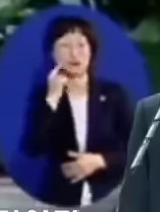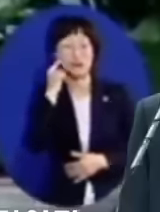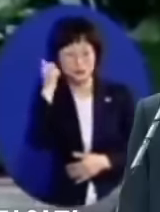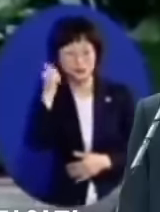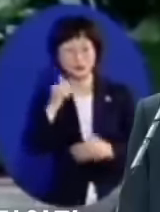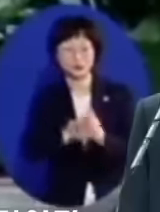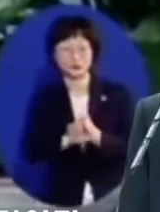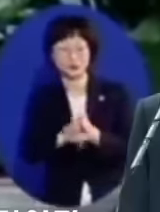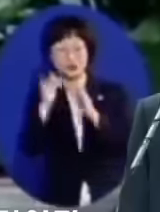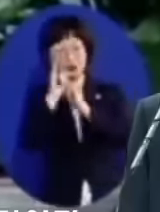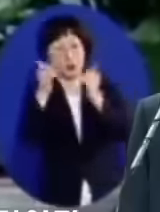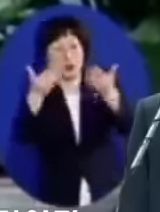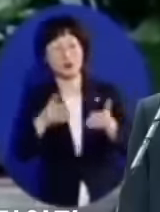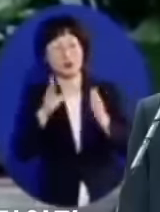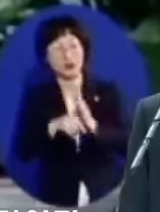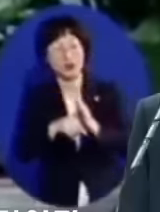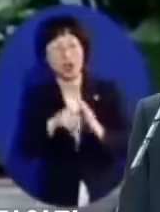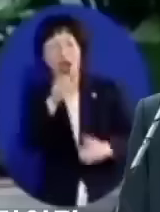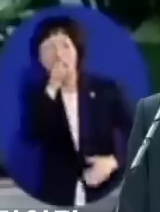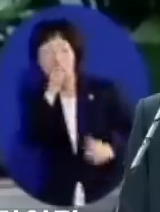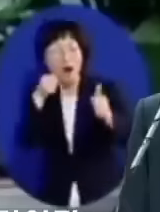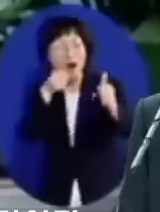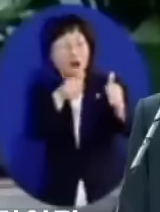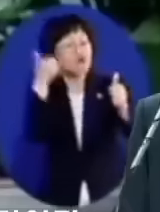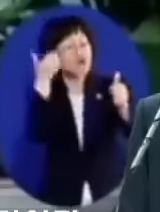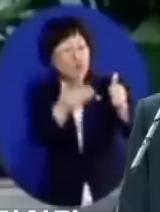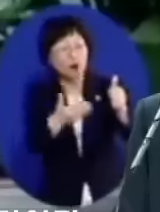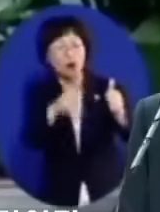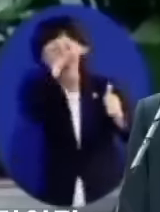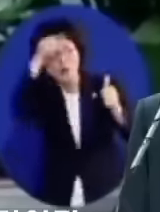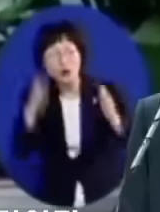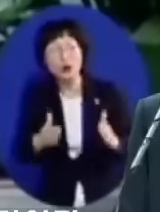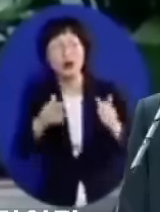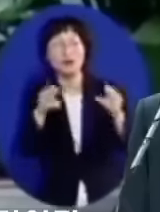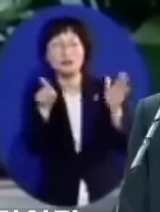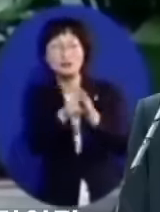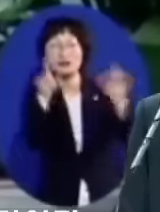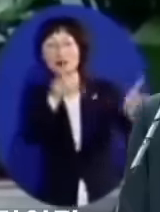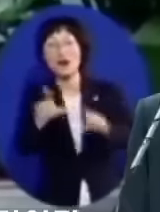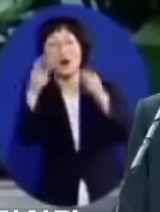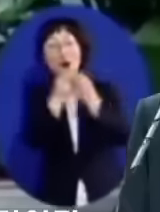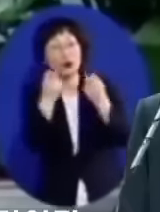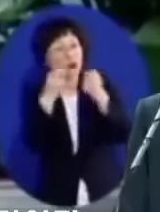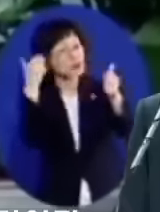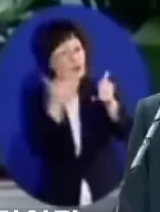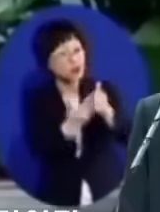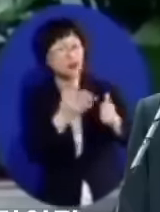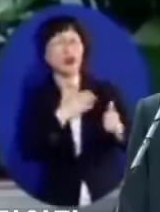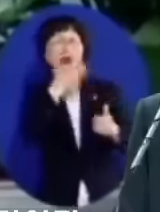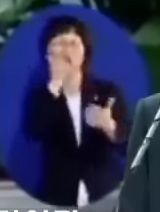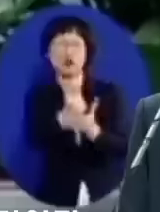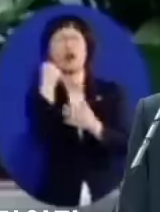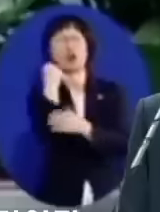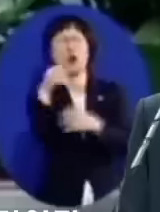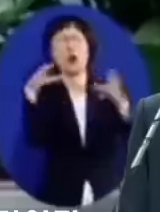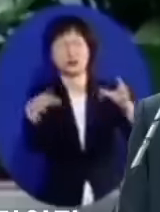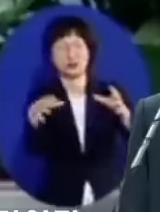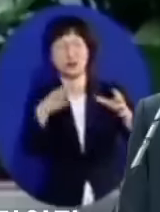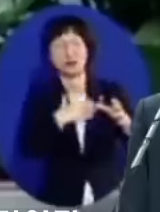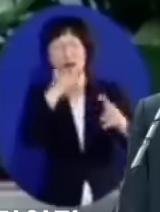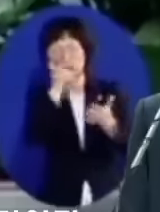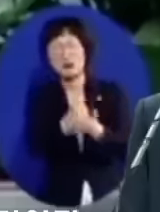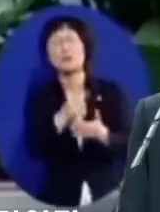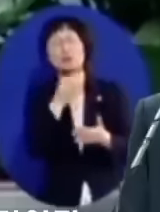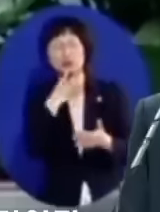상급을 받았을 때 기자가 물었었습니다. 일평생 신앙생활을 어떻게 하셨습니까? 나는 죄 덩어리요. 죄밖에 지은 것이